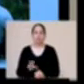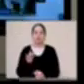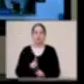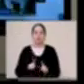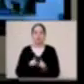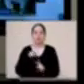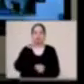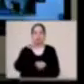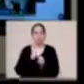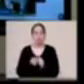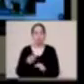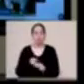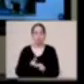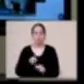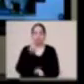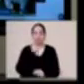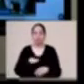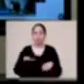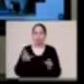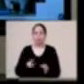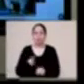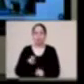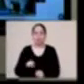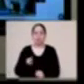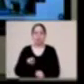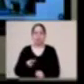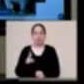Итак, запомните, это птицы-падальщики.